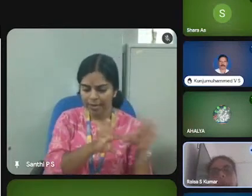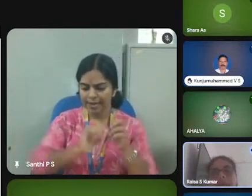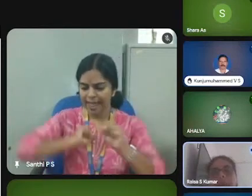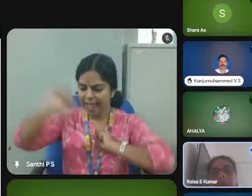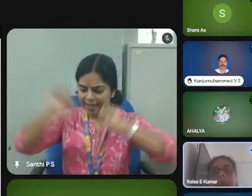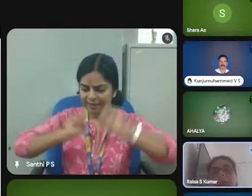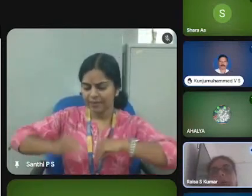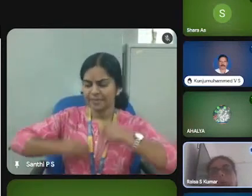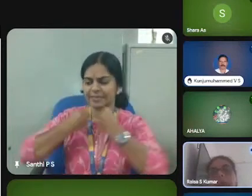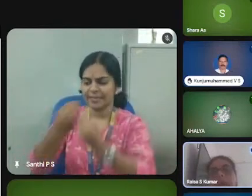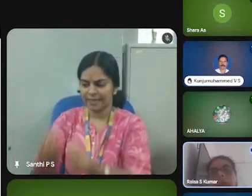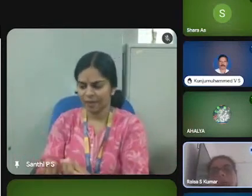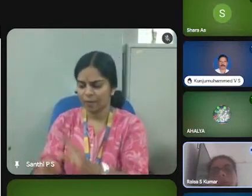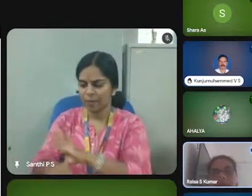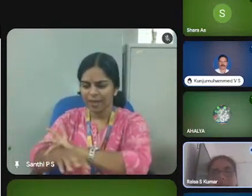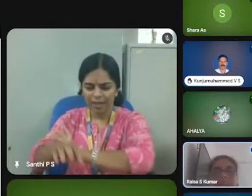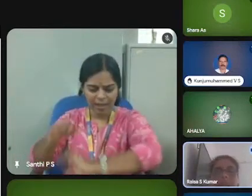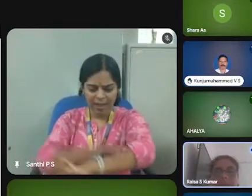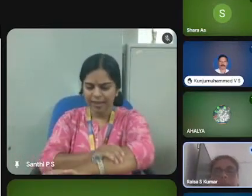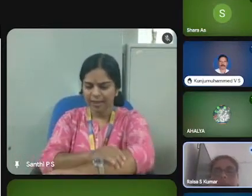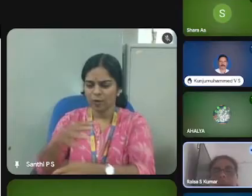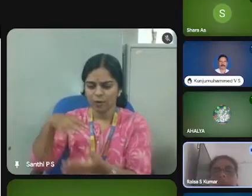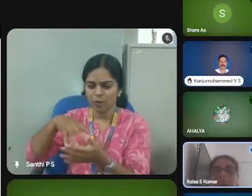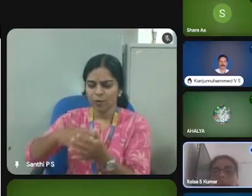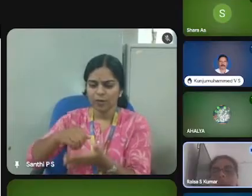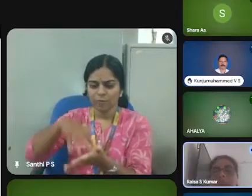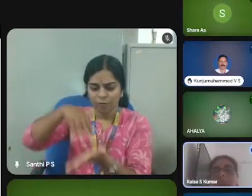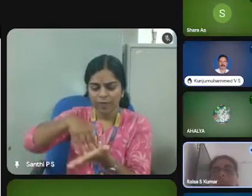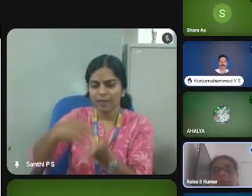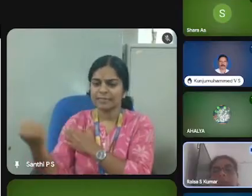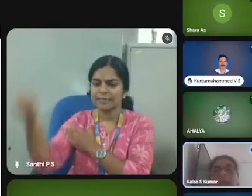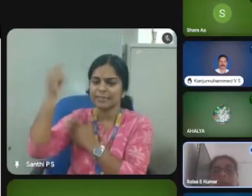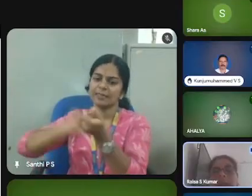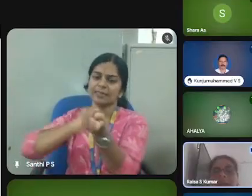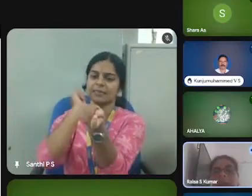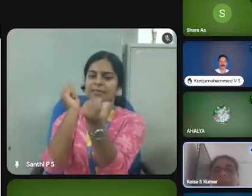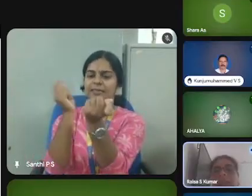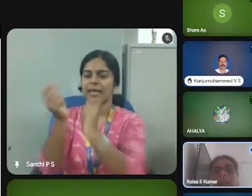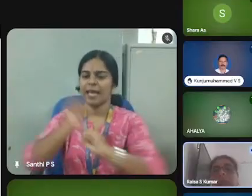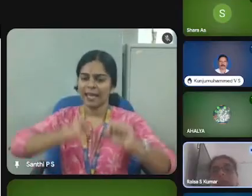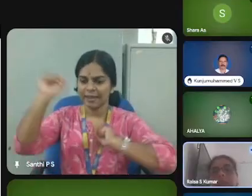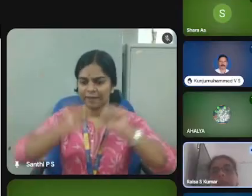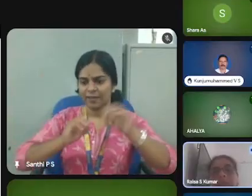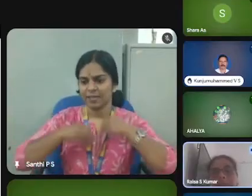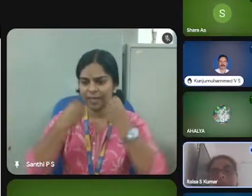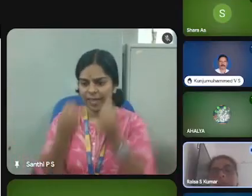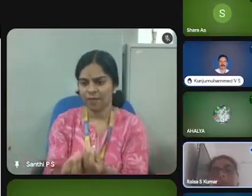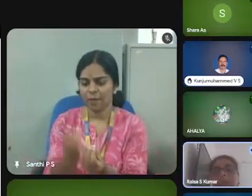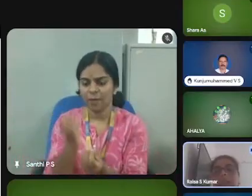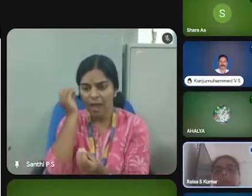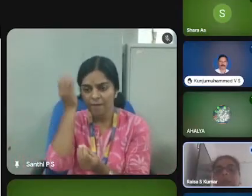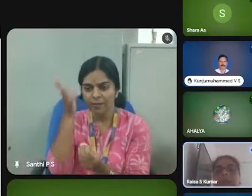കൂടെ കൈക്കും ആ ഒരു സ്ട്രെങ്തനിങ് കിട്ടും. സോ നമ്മൾ ജോയിന്റ് സെൻസ് എന്ന് പറയുന്ന ആ ഒരു അവയർനെസ് കിട്ടുമ്പം കുട്ടികൾക്ക്